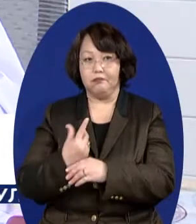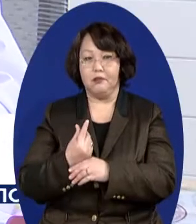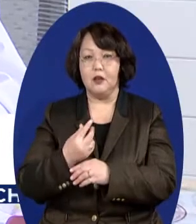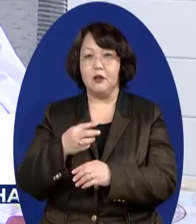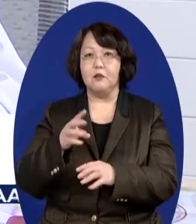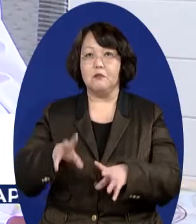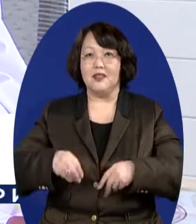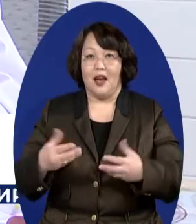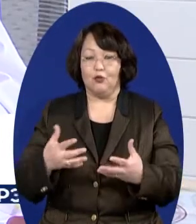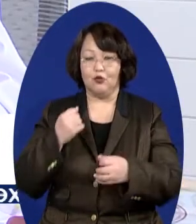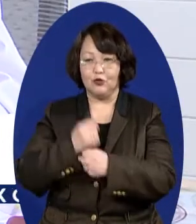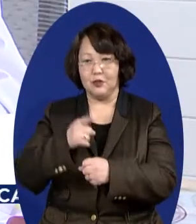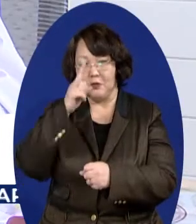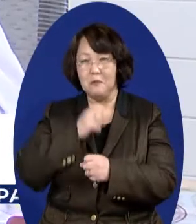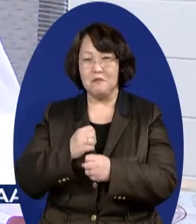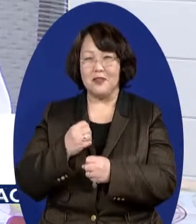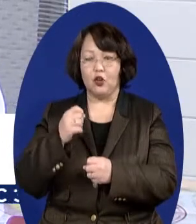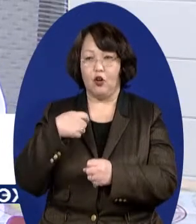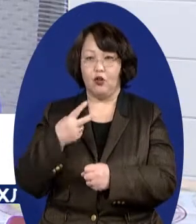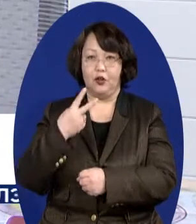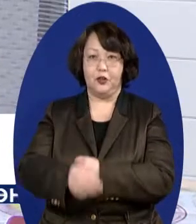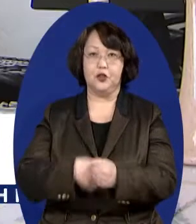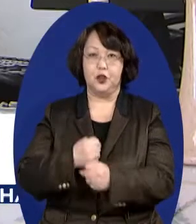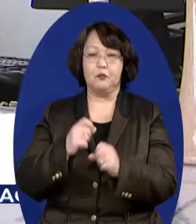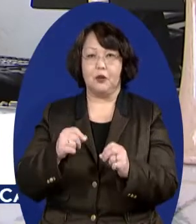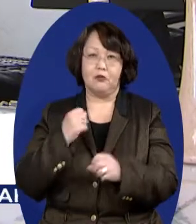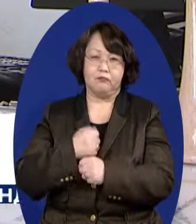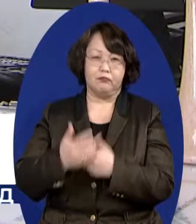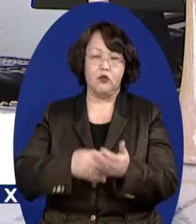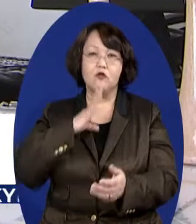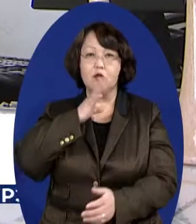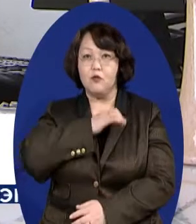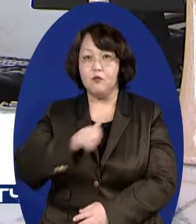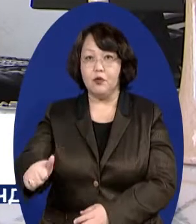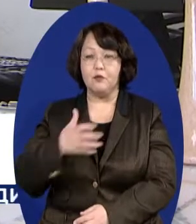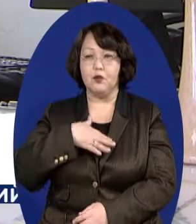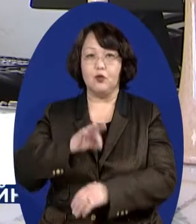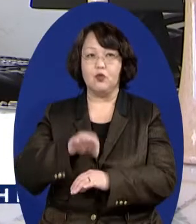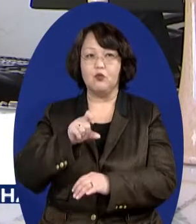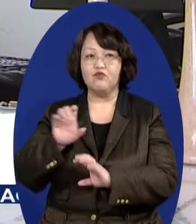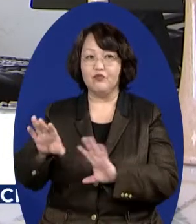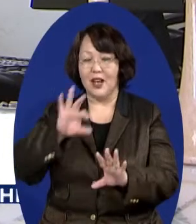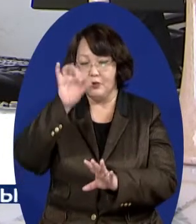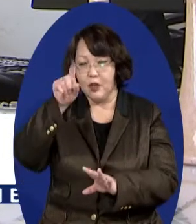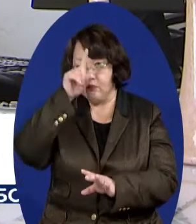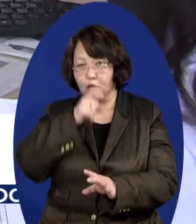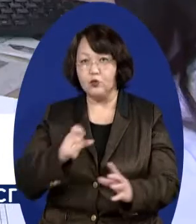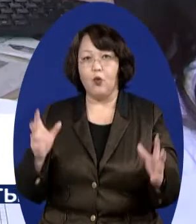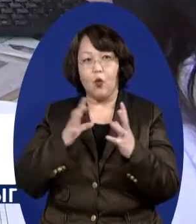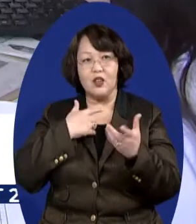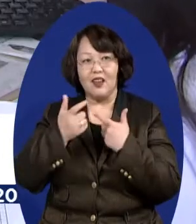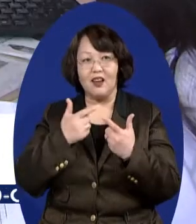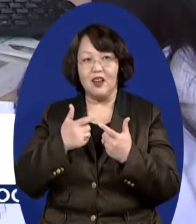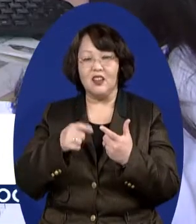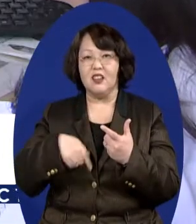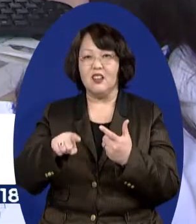өдгөө эрүүл мэндийн салбарт 22 дахь жилдээ ажиллаж байна. Өглөө бүр энэ танхимд өвчтнүүдийн асуудлаар эмч нартай зөвлөгөө хийснээр